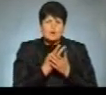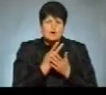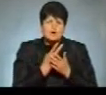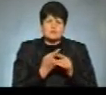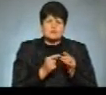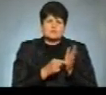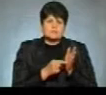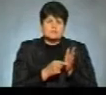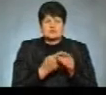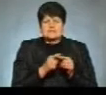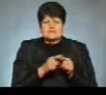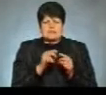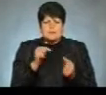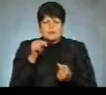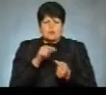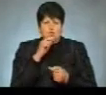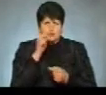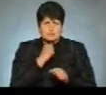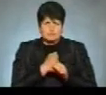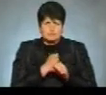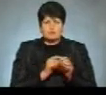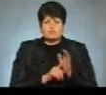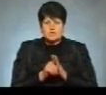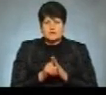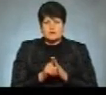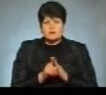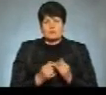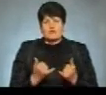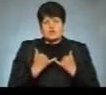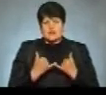це не гоже для українців робити. Тобто, в першу чергу, ми повинні хоча б поважати своє.